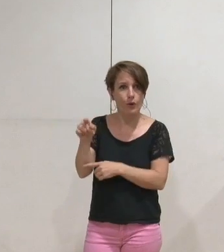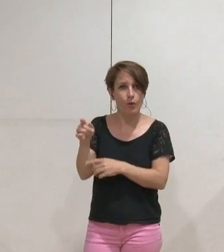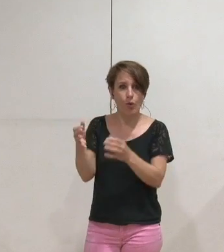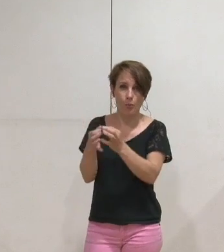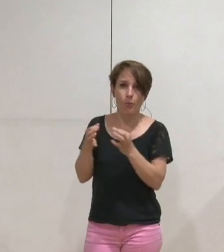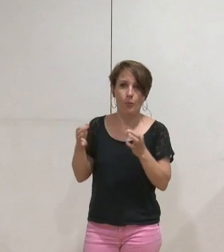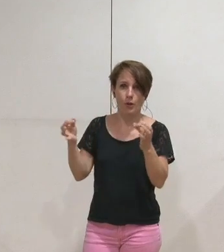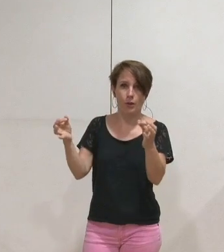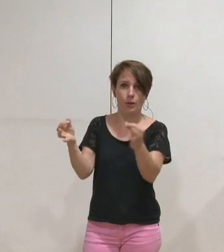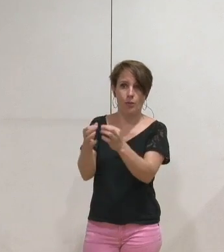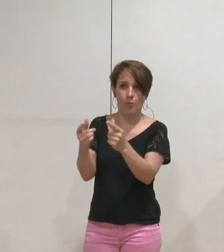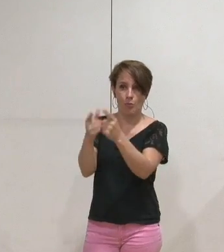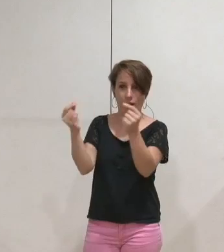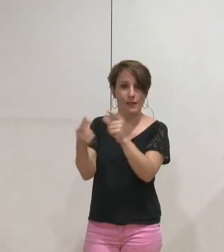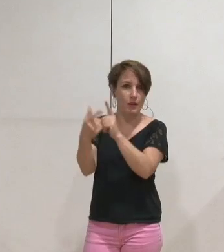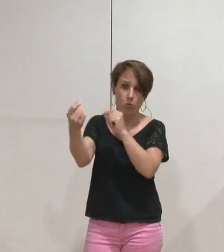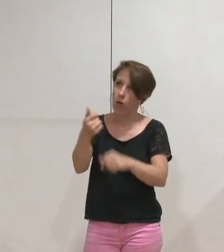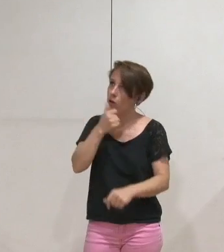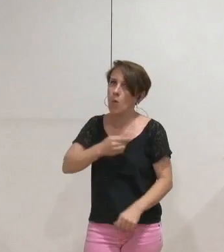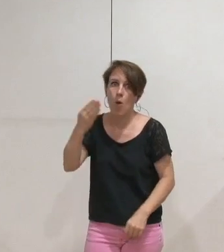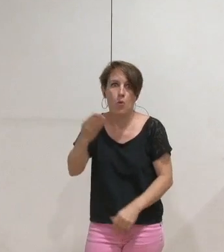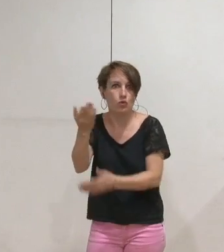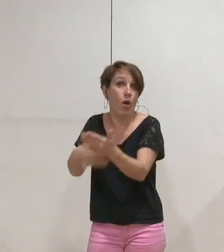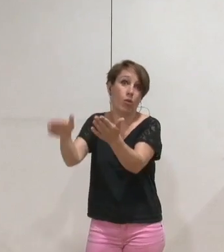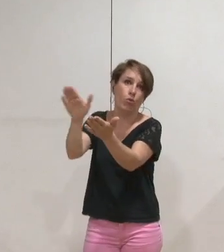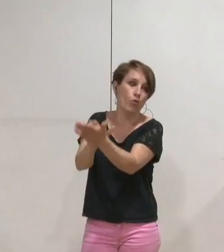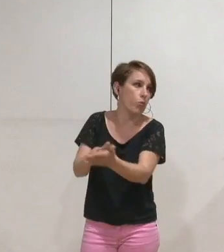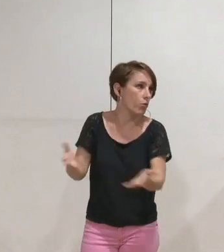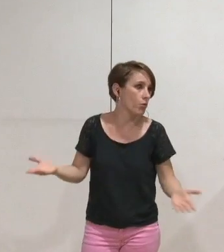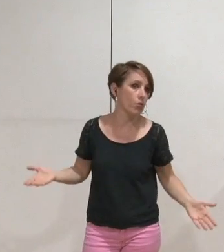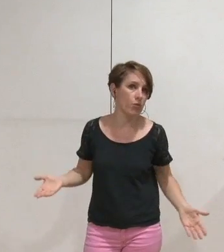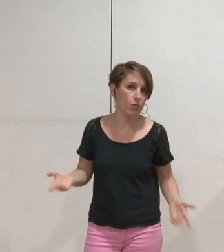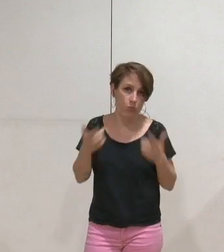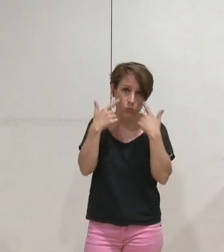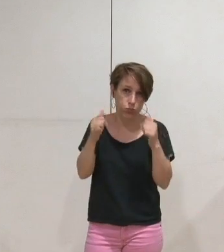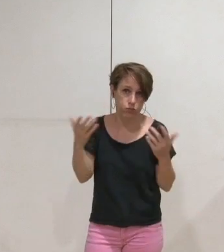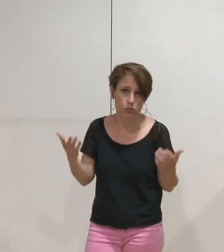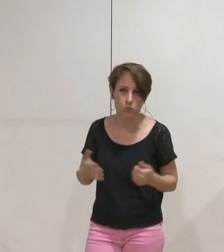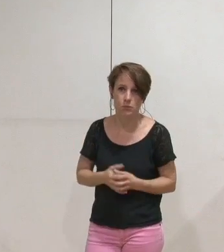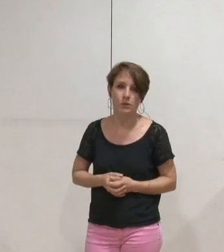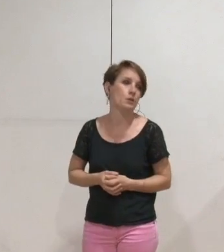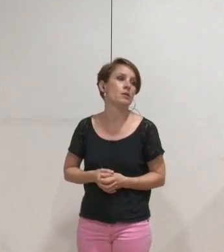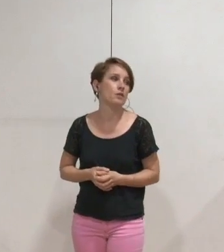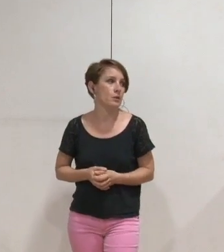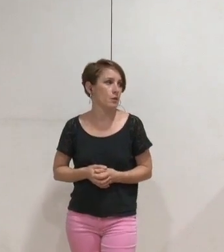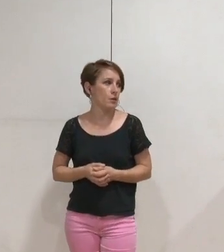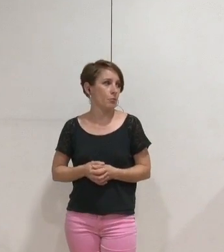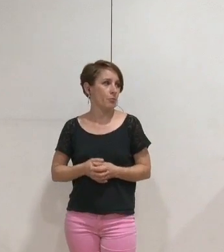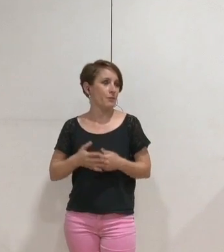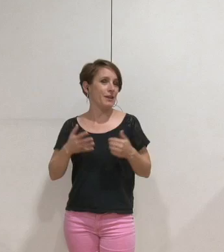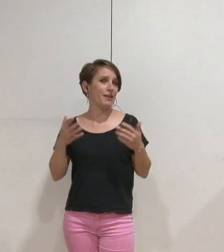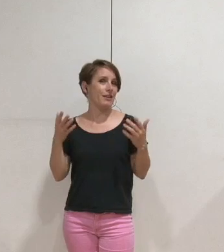travail cette année ça se justifiait d'autant plus sur le Palais des Sports et quand on voit